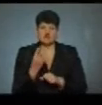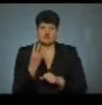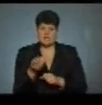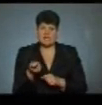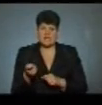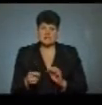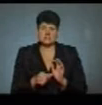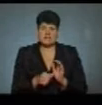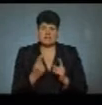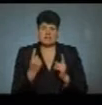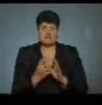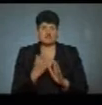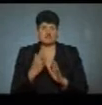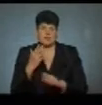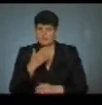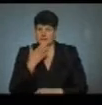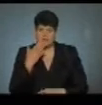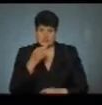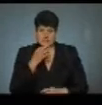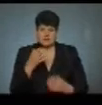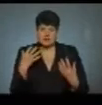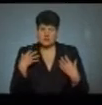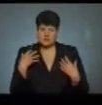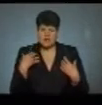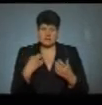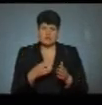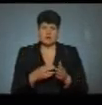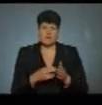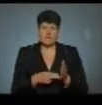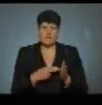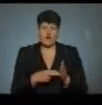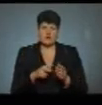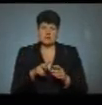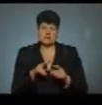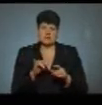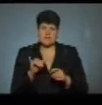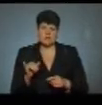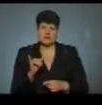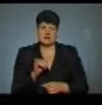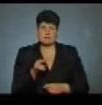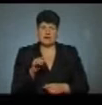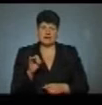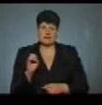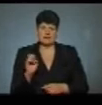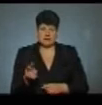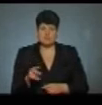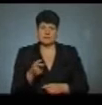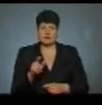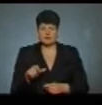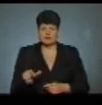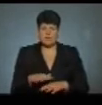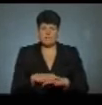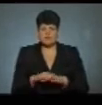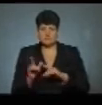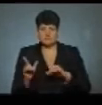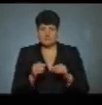6. Великих черг немає, розповів начальник залізничного вокзалу станції Тернопіль Ігор Петрик. За його словами, пасажири масово